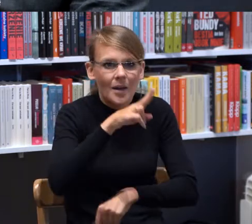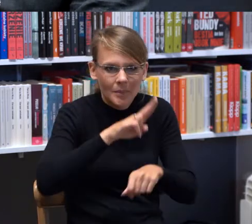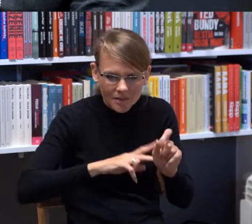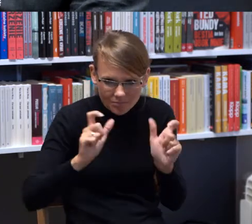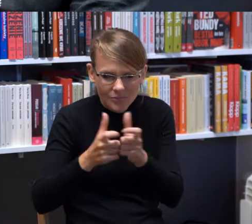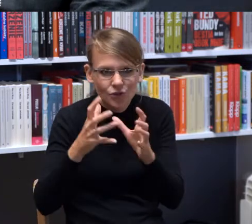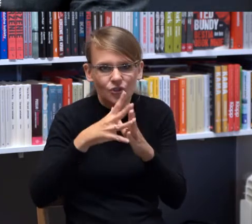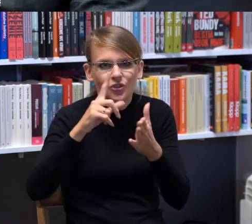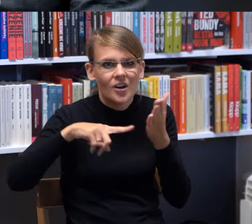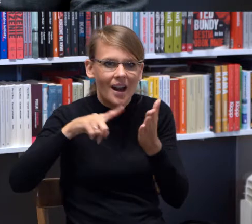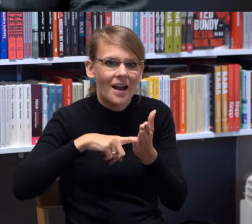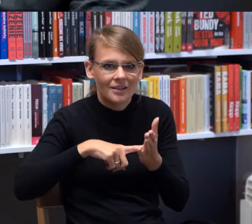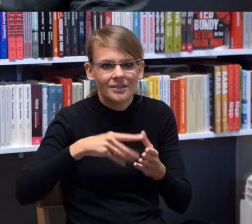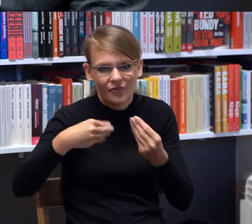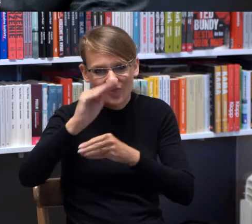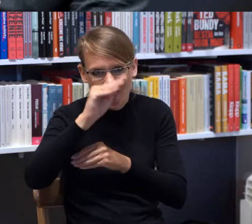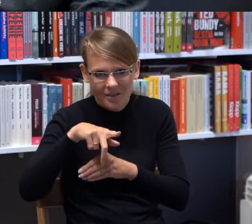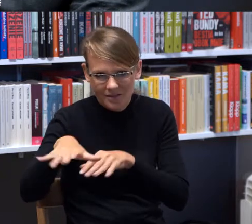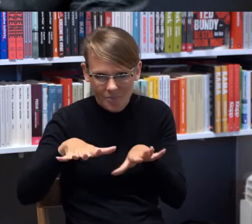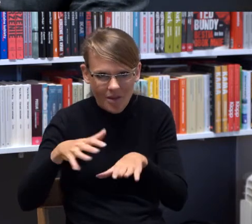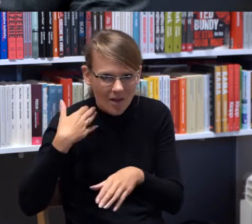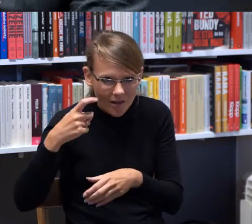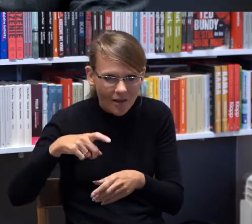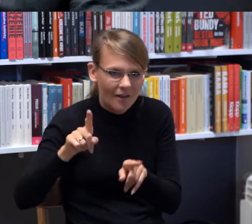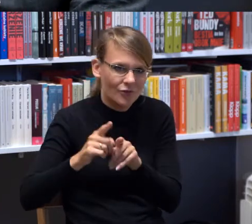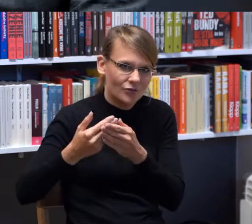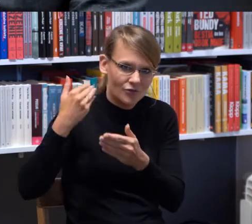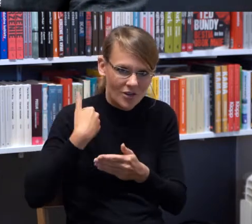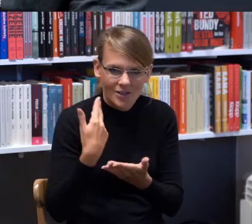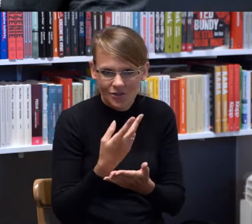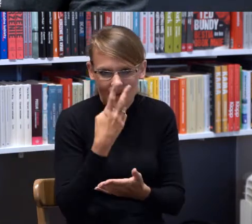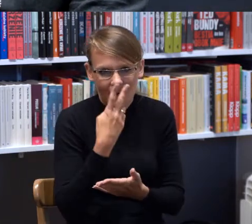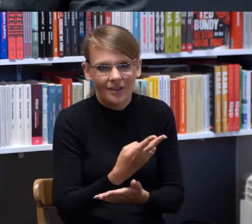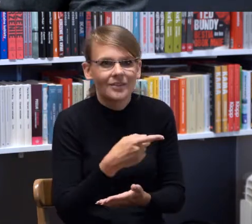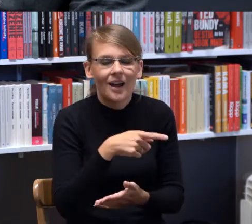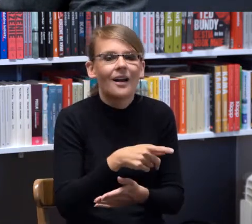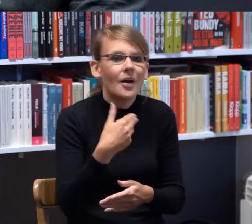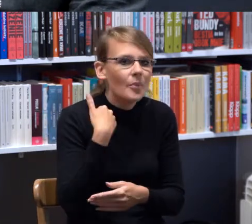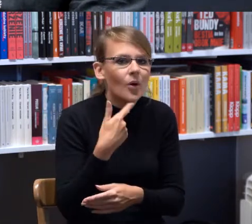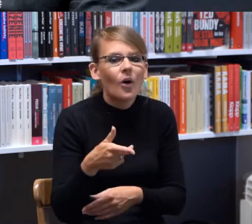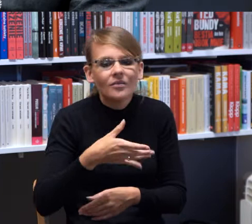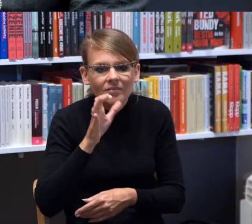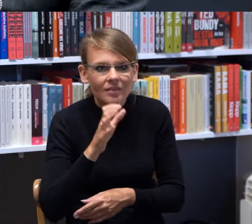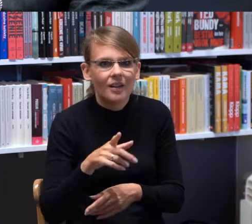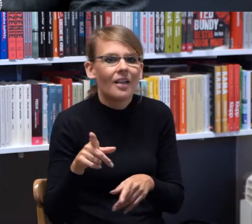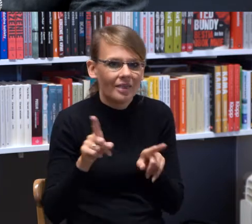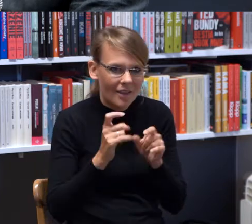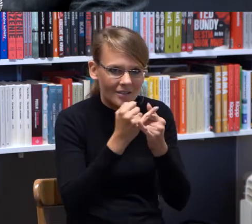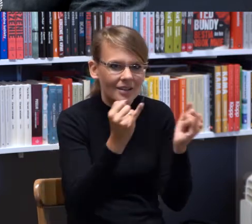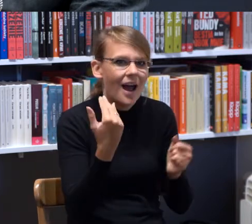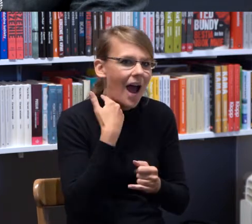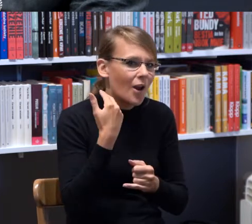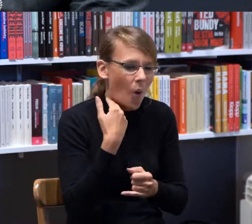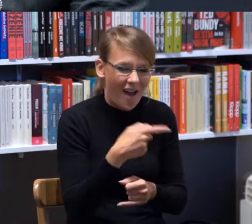więcej bimbrowni niż zaledwie rok wcześniej. Te dane znowu mówią same za siebie. Pito nie tylko bimber, ale też alkohole